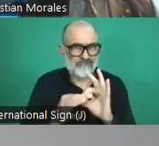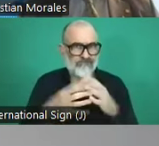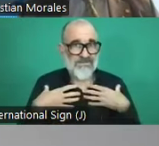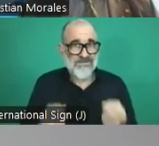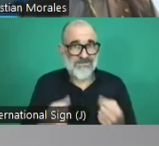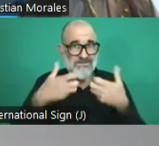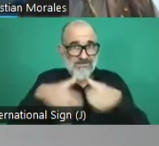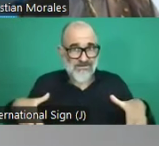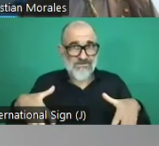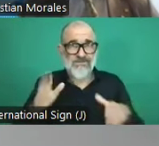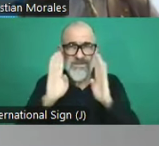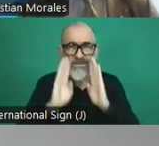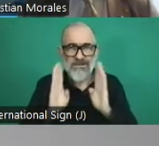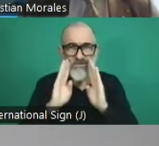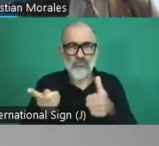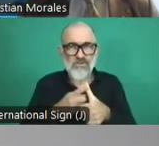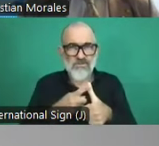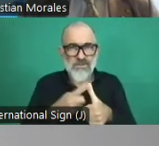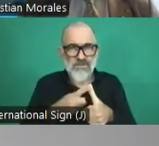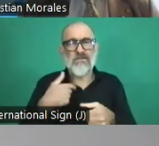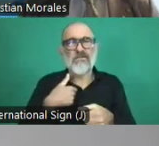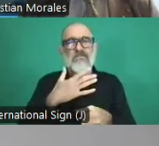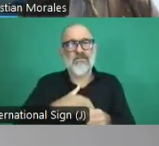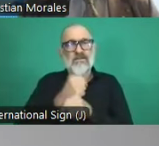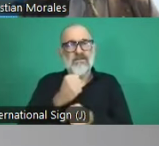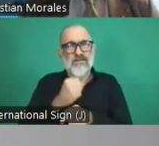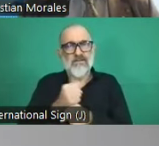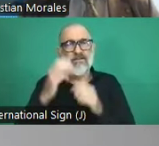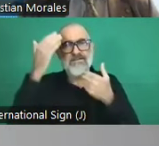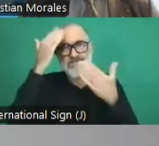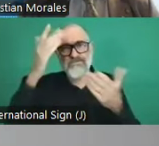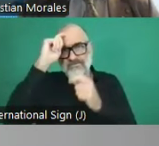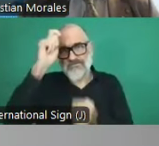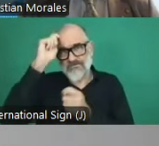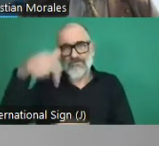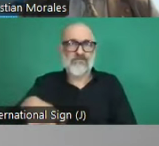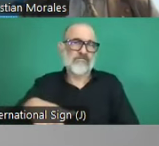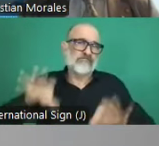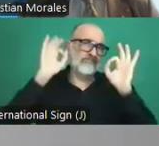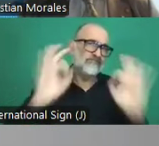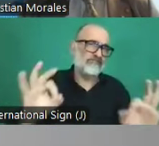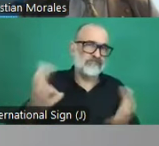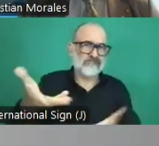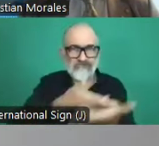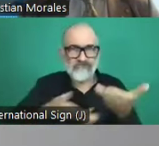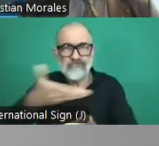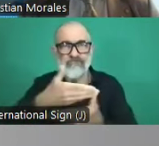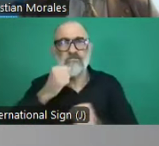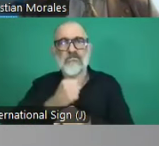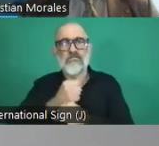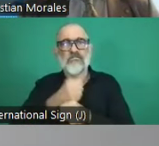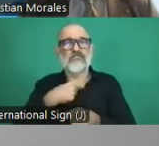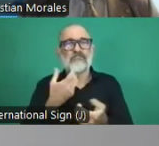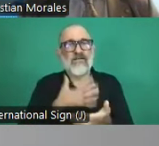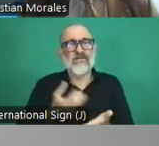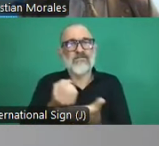nós primaire, estamos atuando nas 4 frentes au propostas pelo Brésil, relatório. nous agissons O sur les Brasil tem os 4 maiores fronts sistemas de saúde do proposés mundo, dans ce sistema rapport.